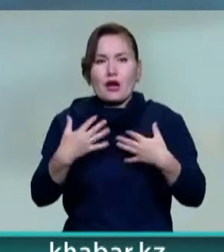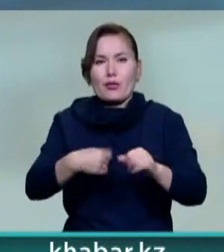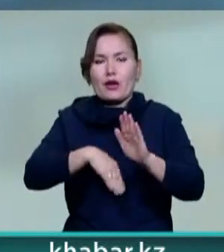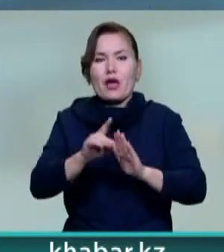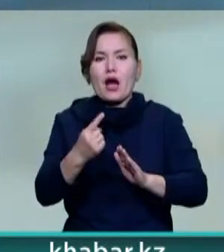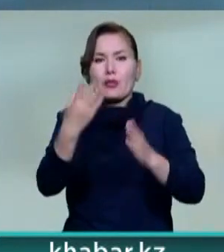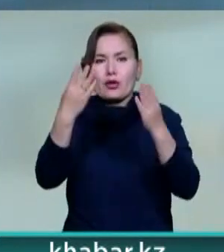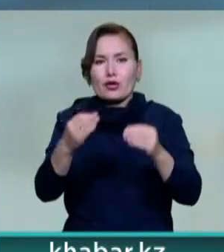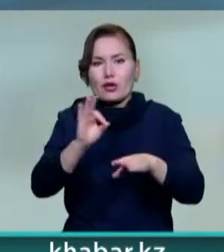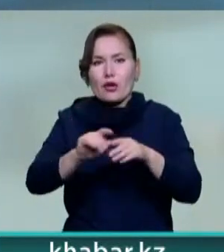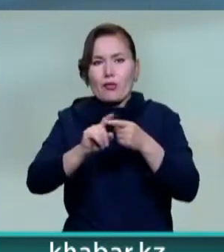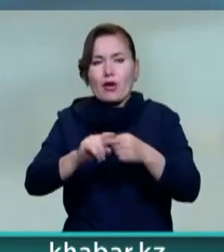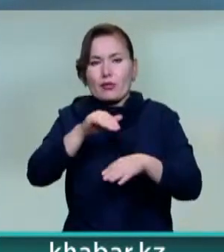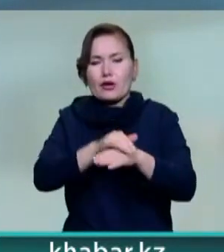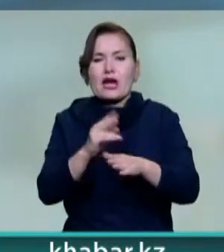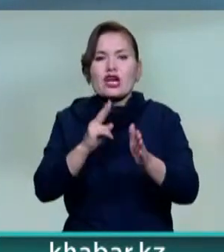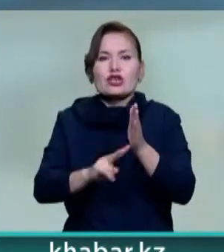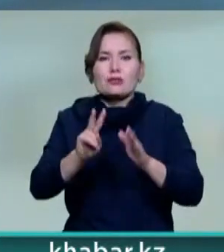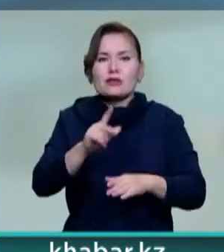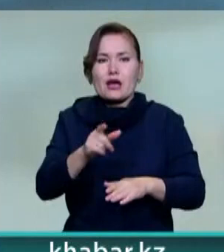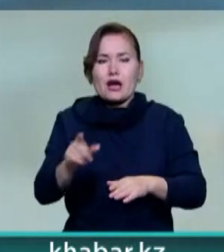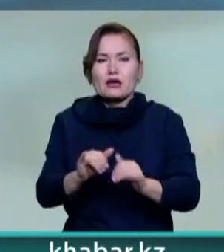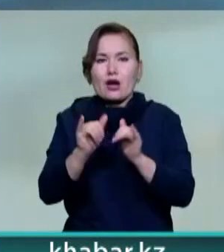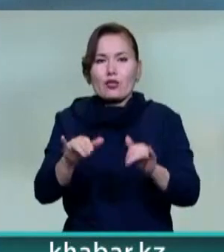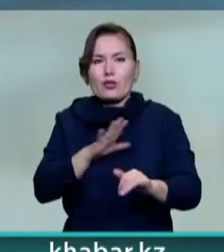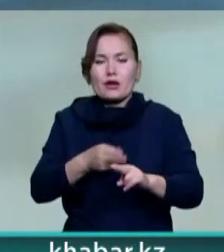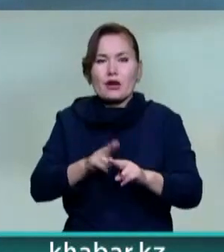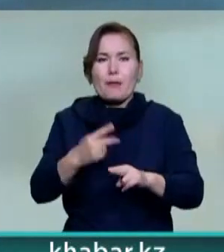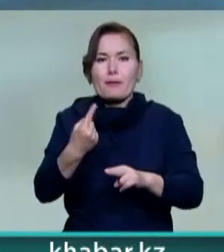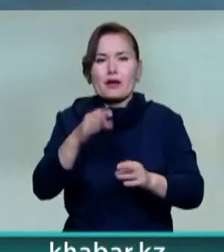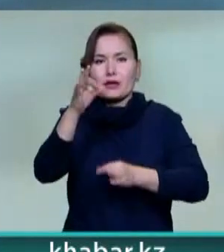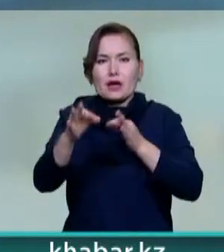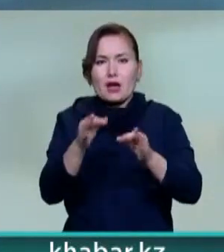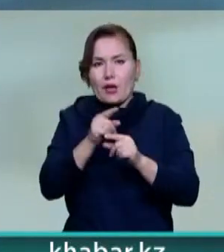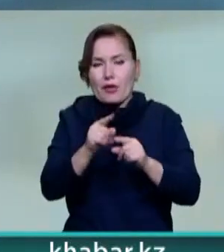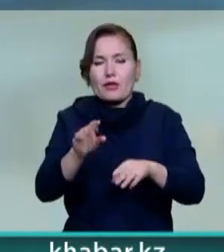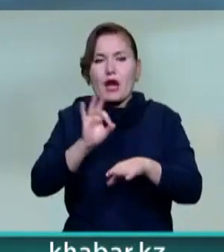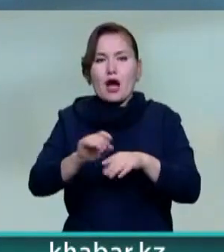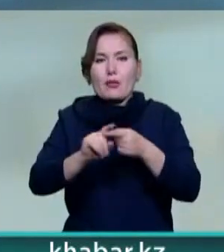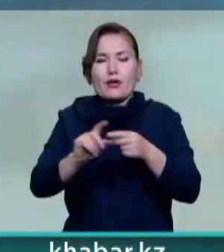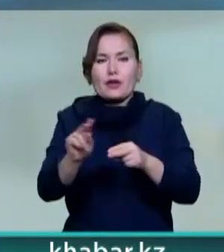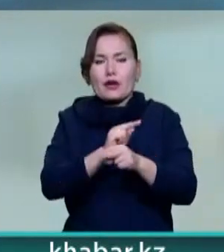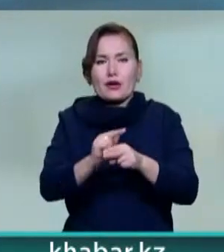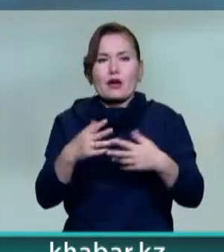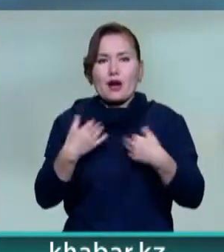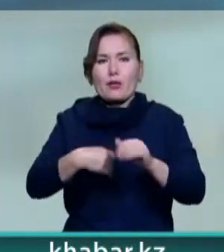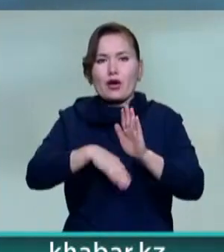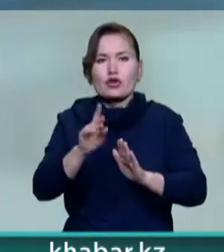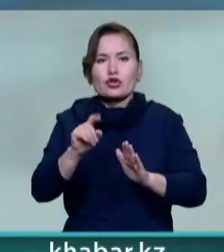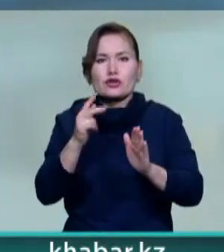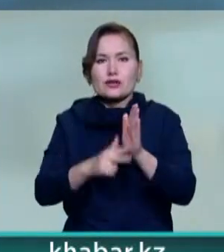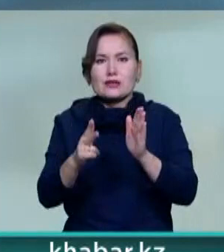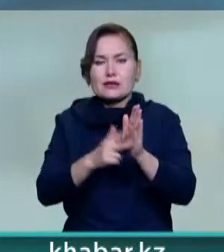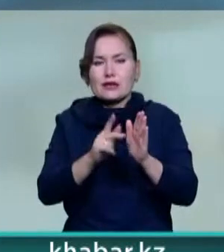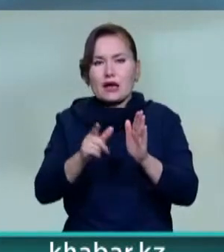күнде коронавирус жұқтырғандар саны 72 адамға көбейді. Бір тәулікте індеттен емделіп шыққандар саны 188 адамға